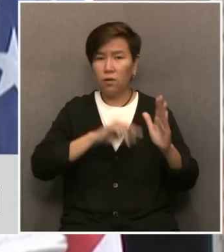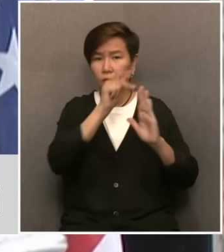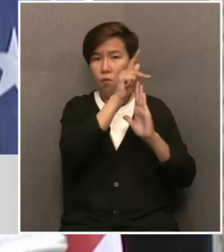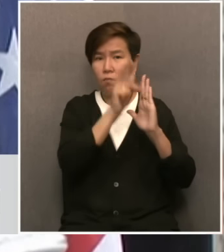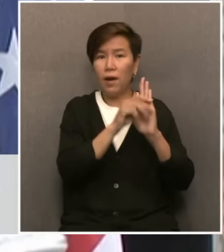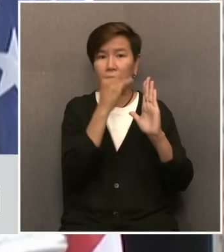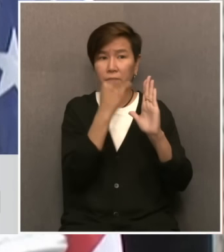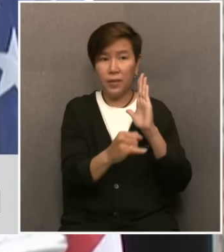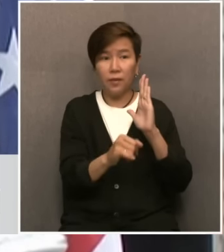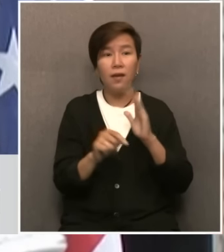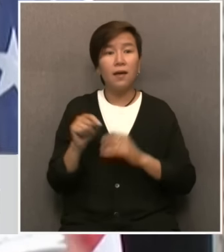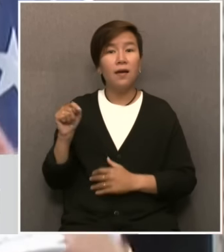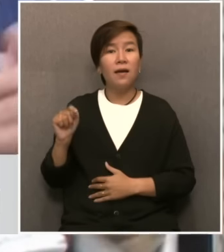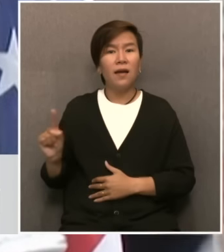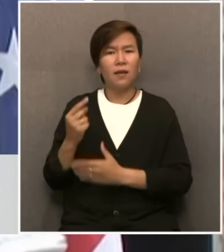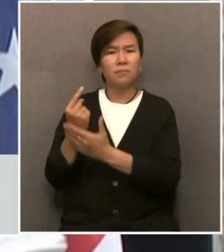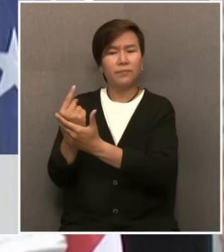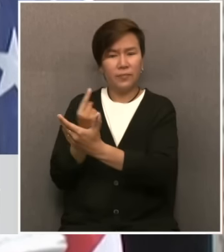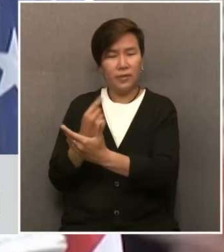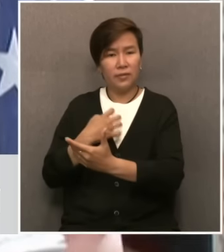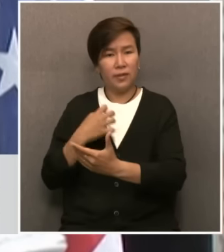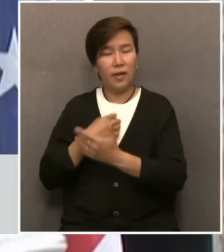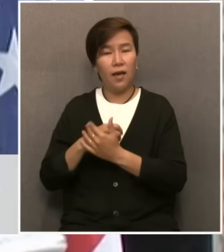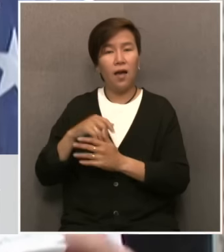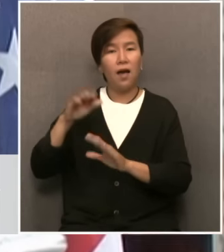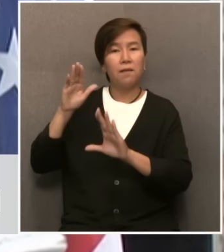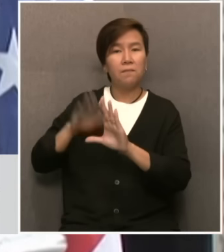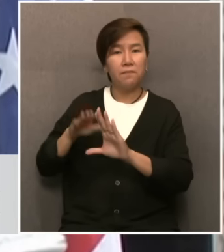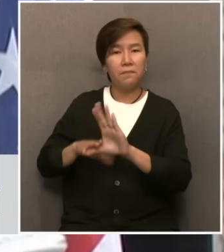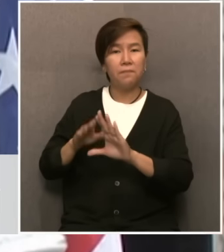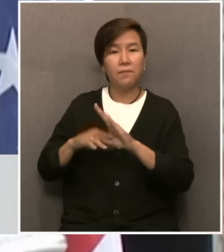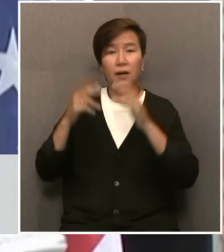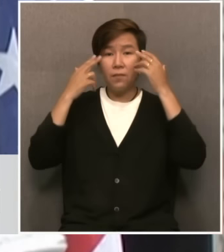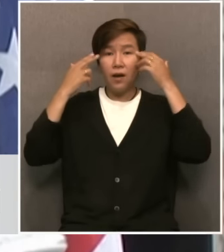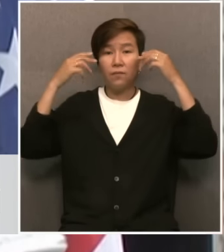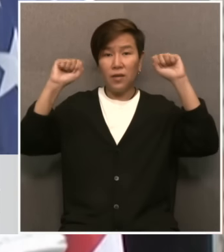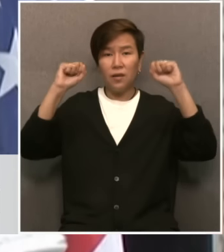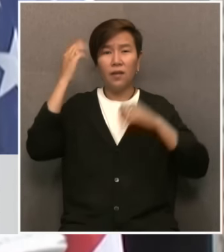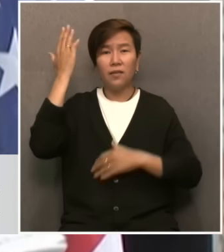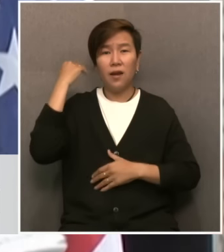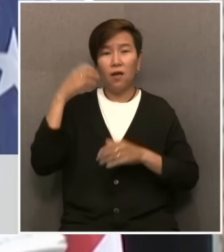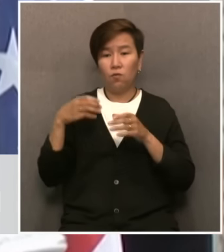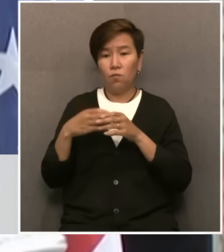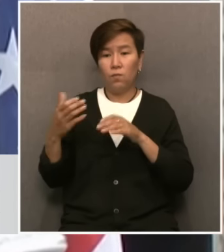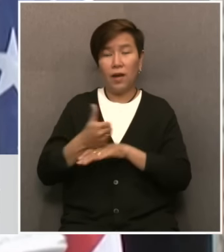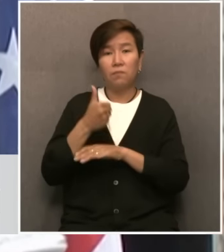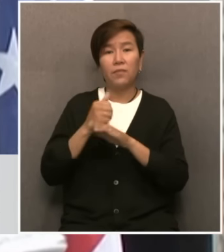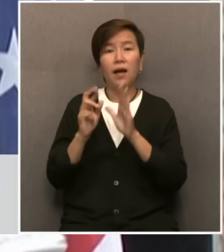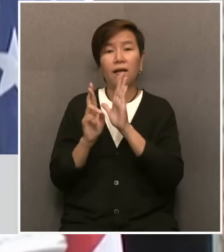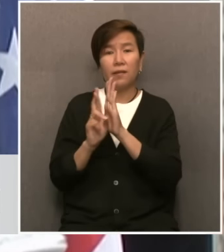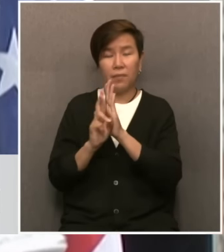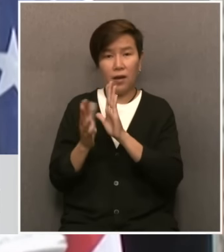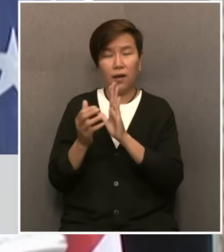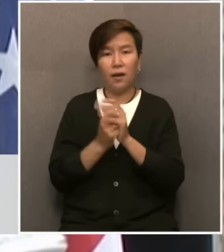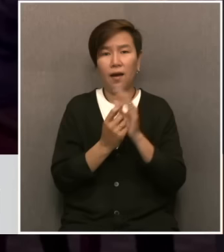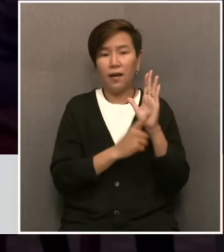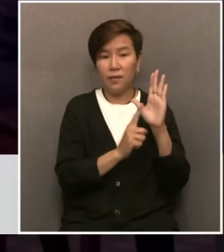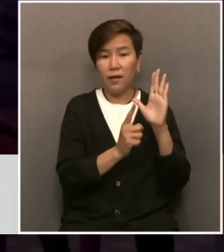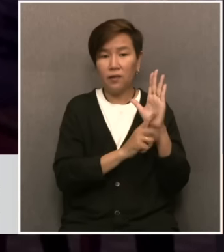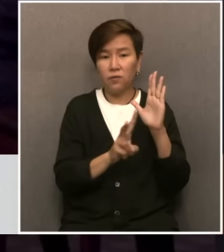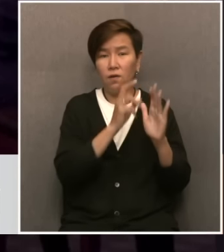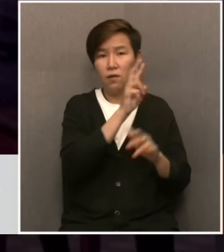ยเป็นหนึ่งในผู้เสนอตัวเป็นผู้สมัครประธานาธิบดีพรรครีพับลิกันในการเลือกตั้งประธานาธิบดีสหรัฐมา2ครั้งก็คือปี